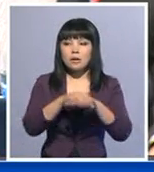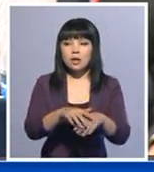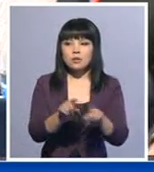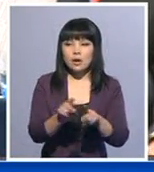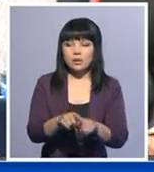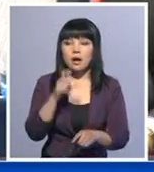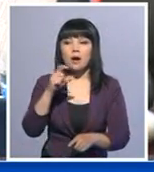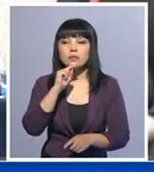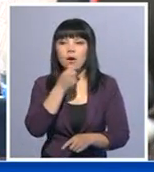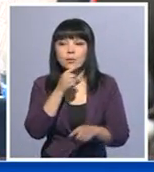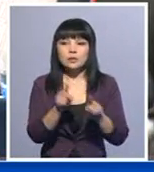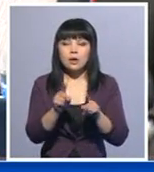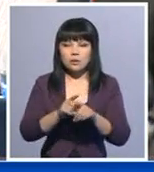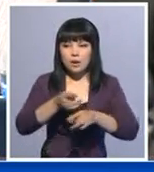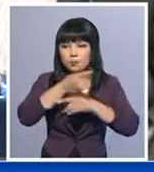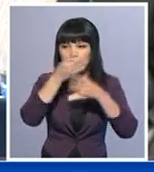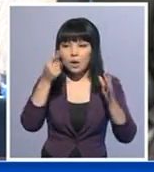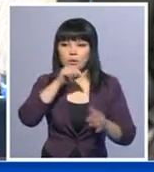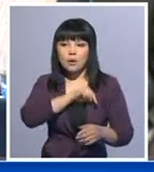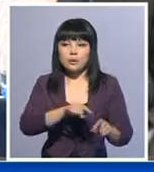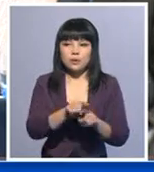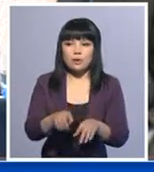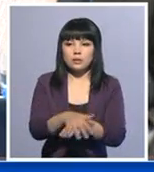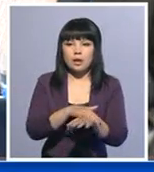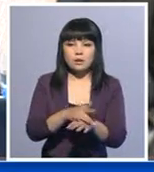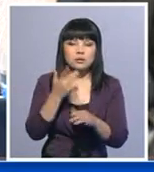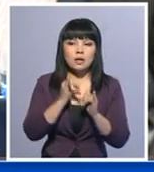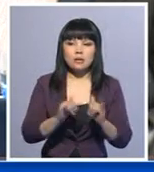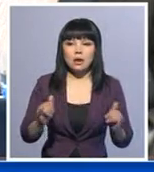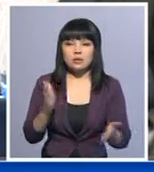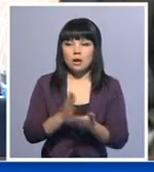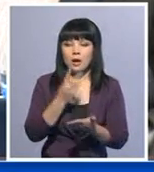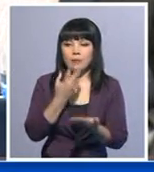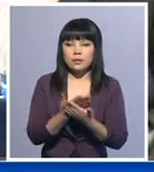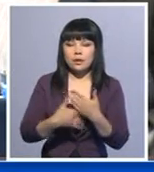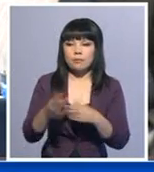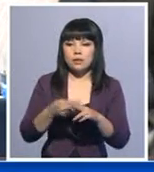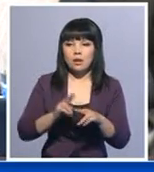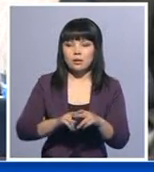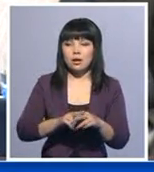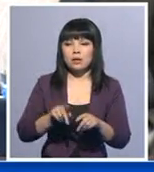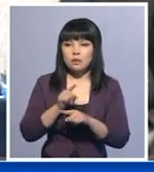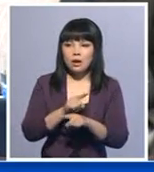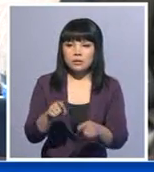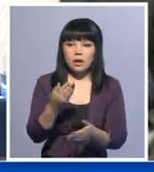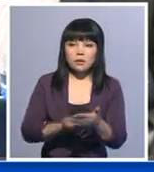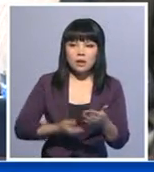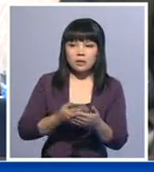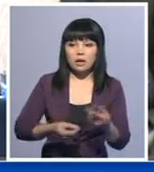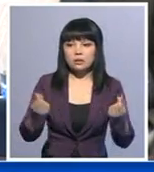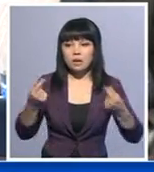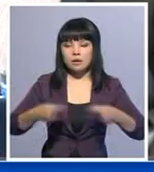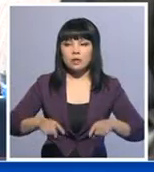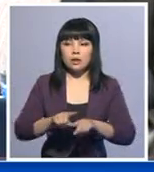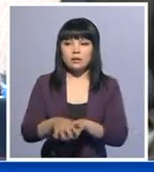тіпті мәдени, рухани салаларға ауысып барады. Бұл дағдарыс бейбітшілікті дамытудың көне тәсілінен қалған барлық тараптың дағдарысы. Бұл дағдарыс жүйелі